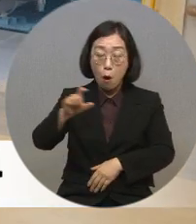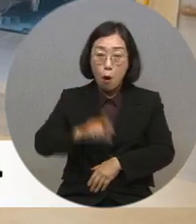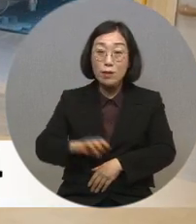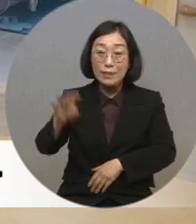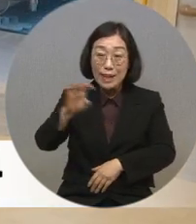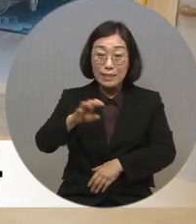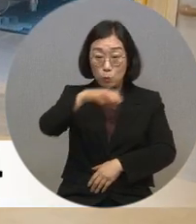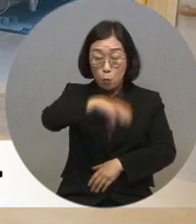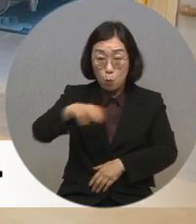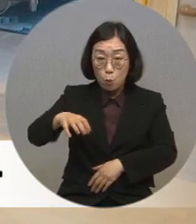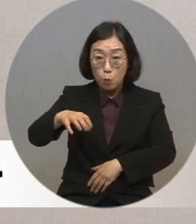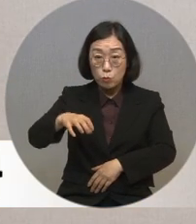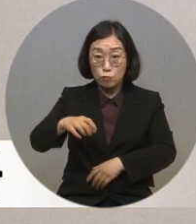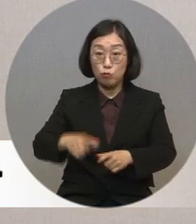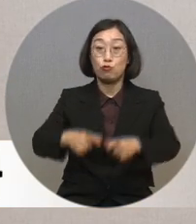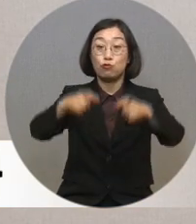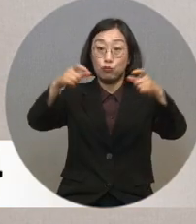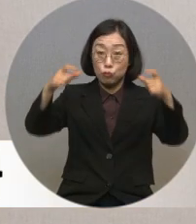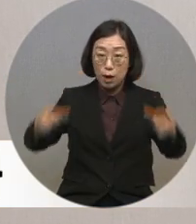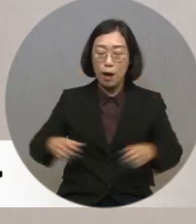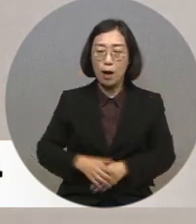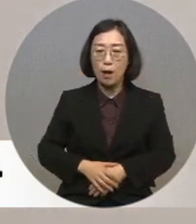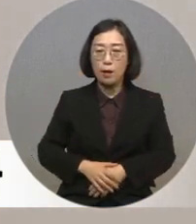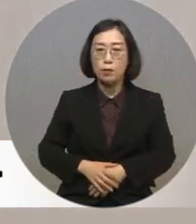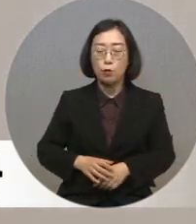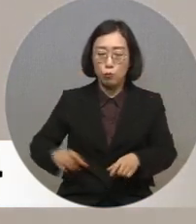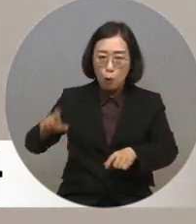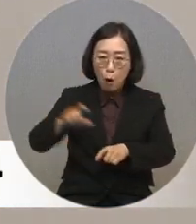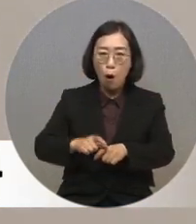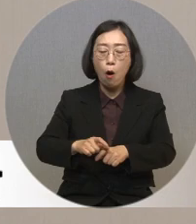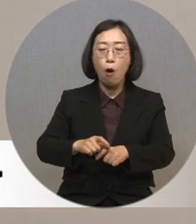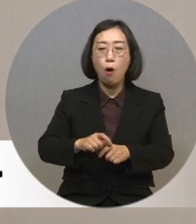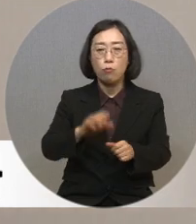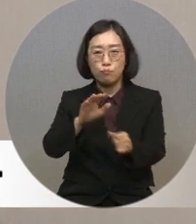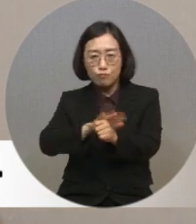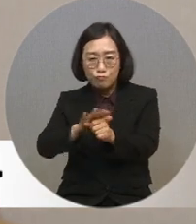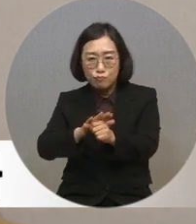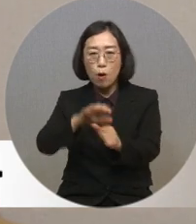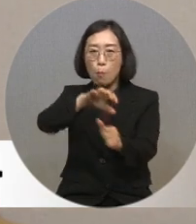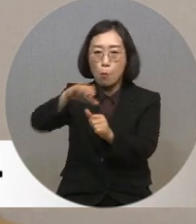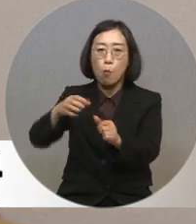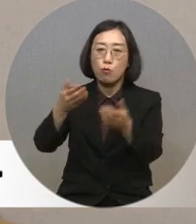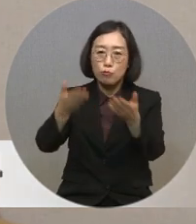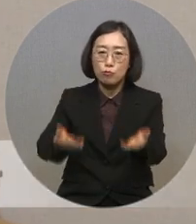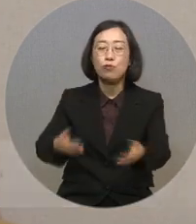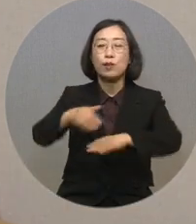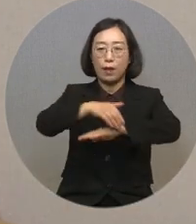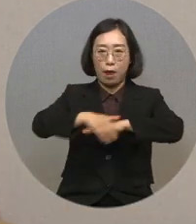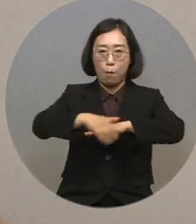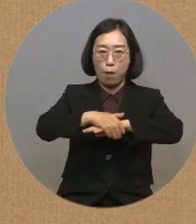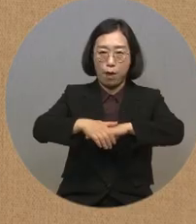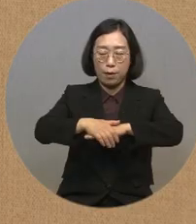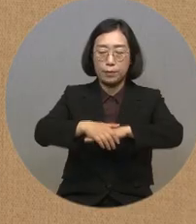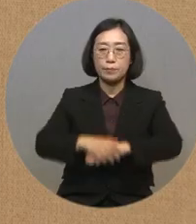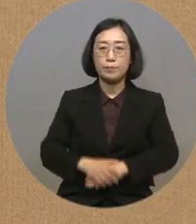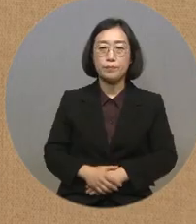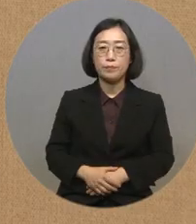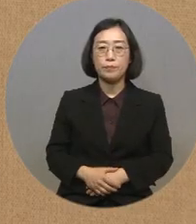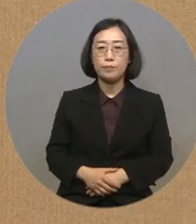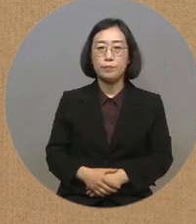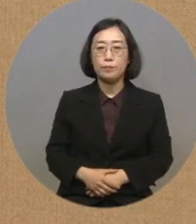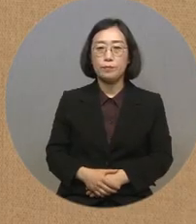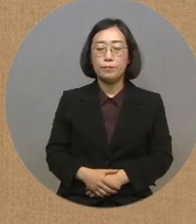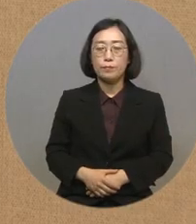총 3004 개소에서 야간 틈새 보육을 확대 제공 공 계획입니다 복지 tv 뉴스 유정입니다